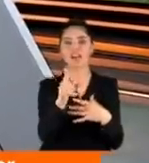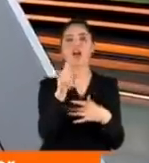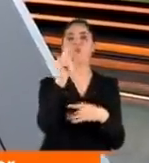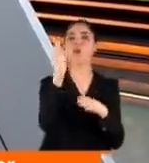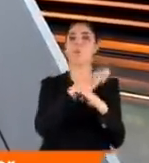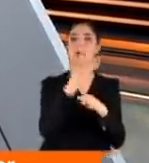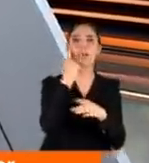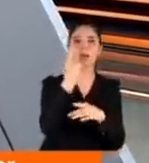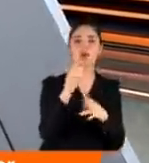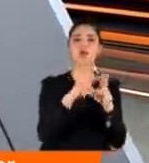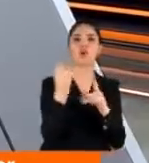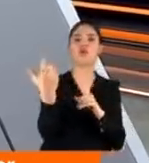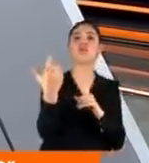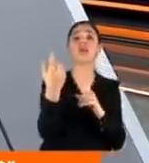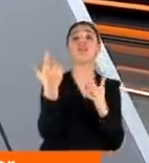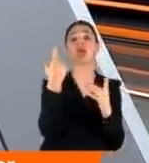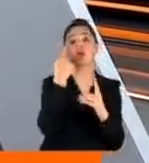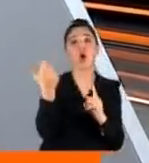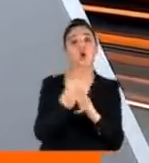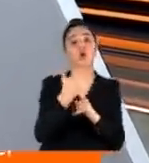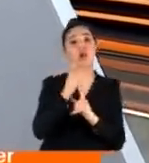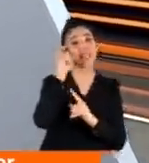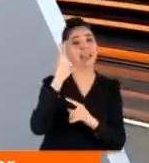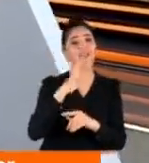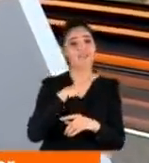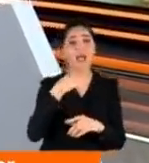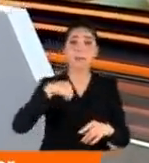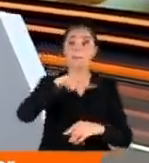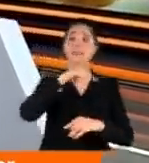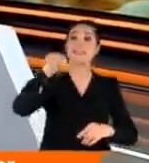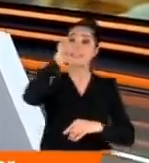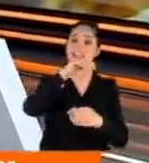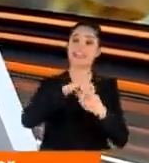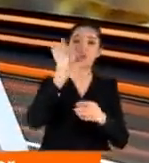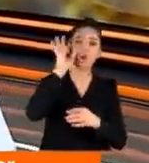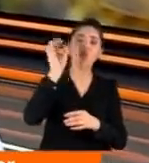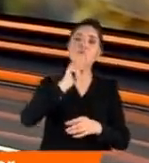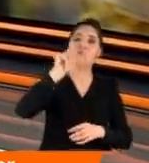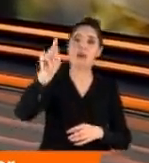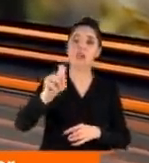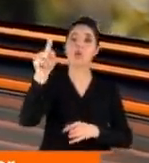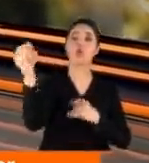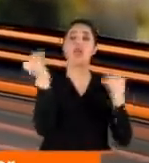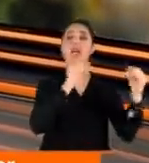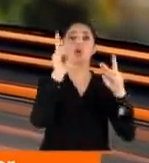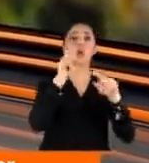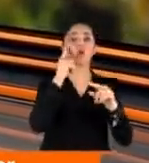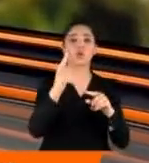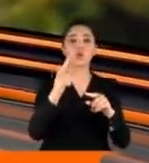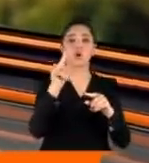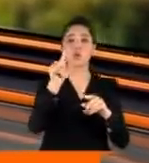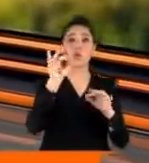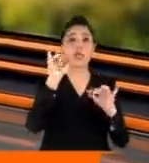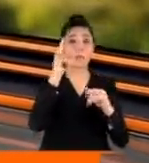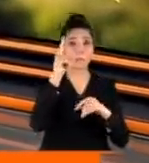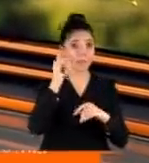var ve virüse karşı koruduğu iddiası var. Biz de gittik sizin için uzmana sorduk çünkü bu bir tartışma konusu. Bu arada